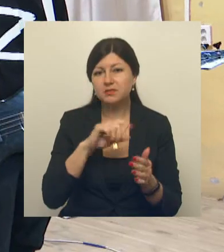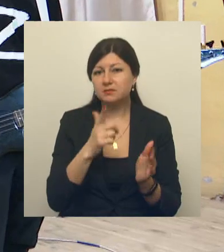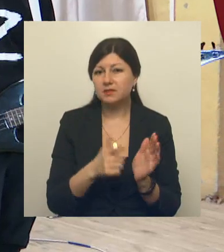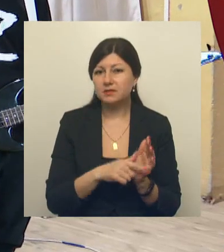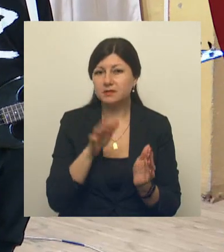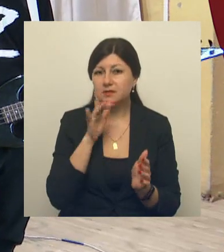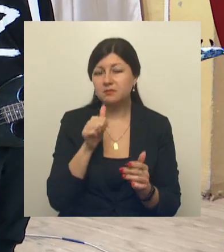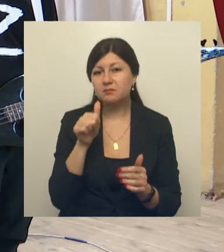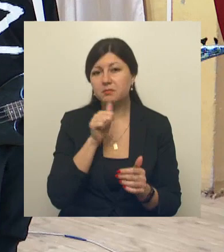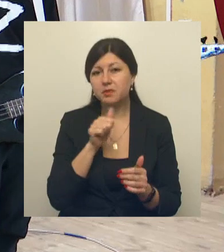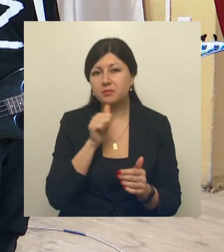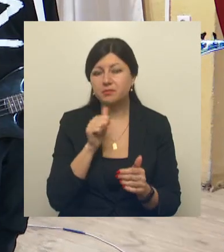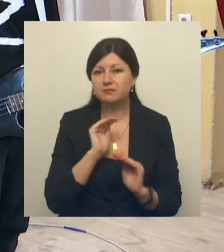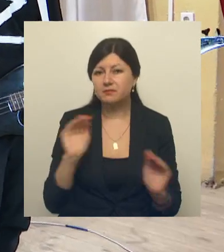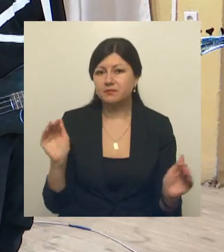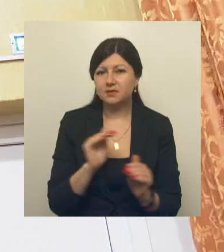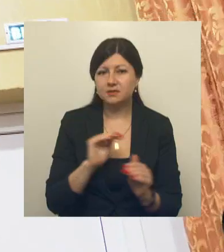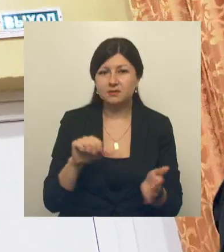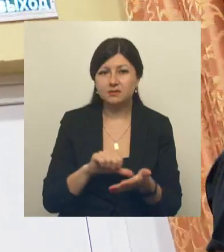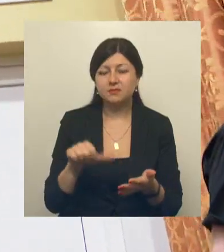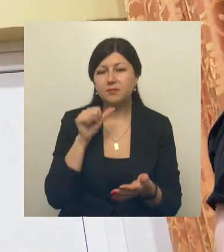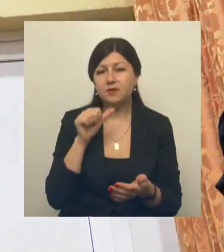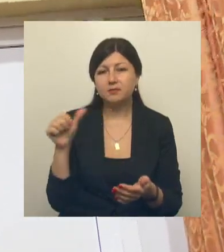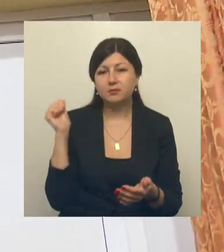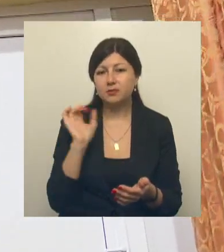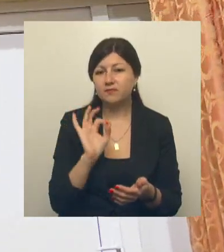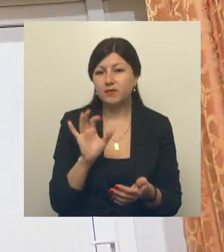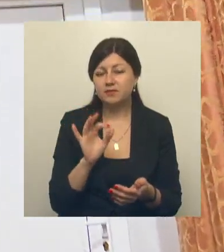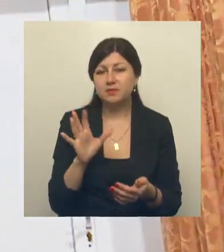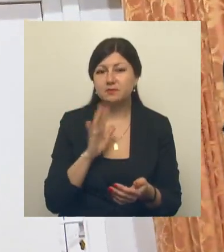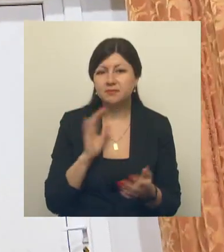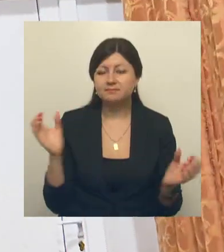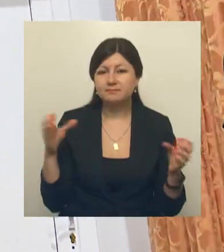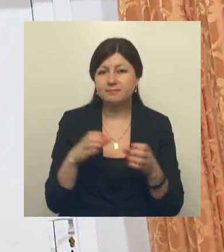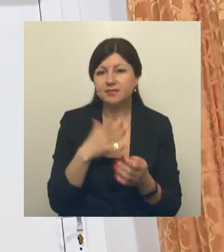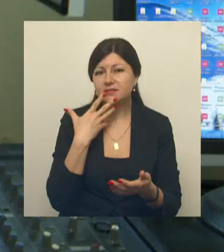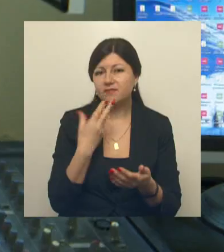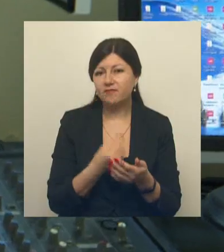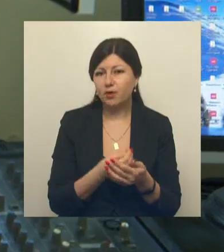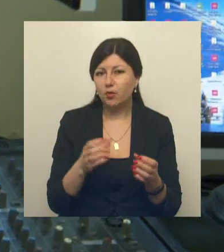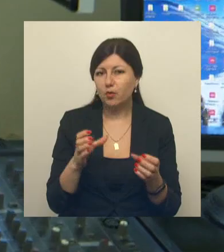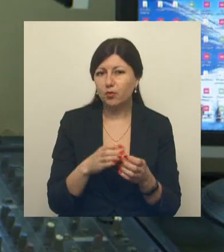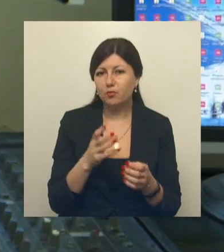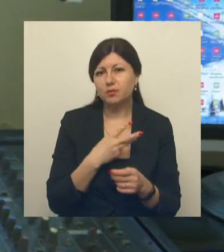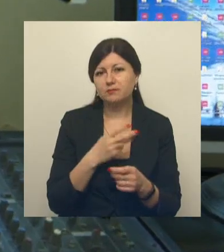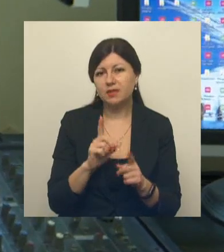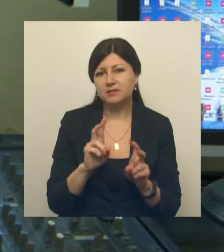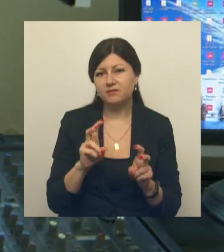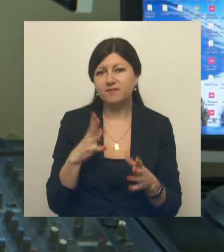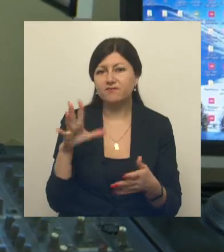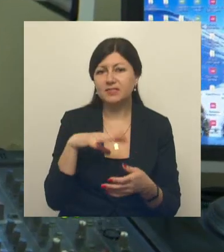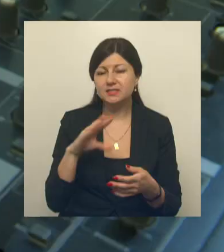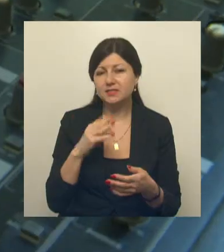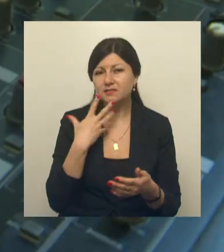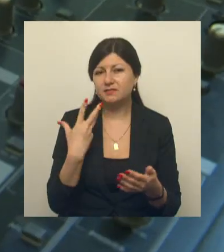решил попробовать себя в роли солиста. В октябре прошлого года собрал единомышленников и создал собственную группу с емким названием «Все свои».